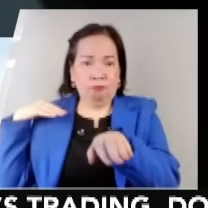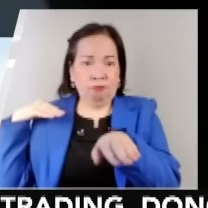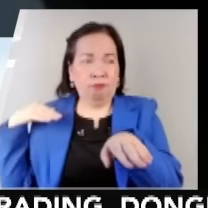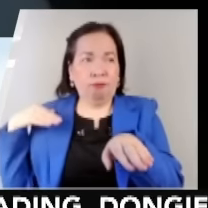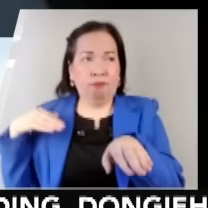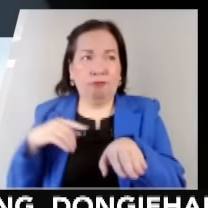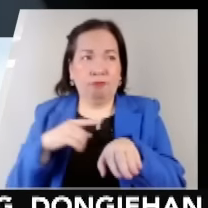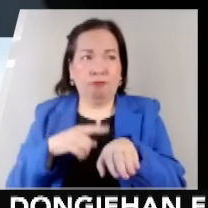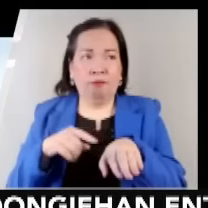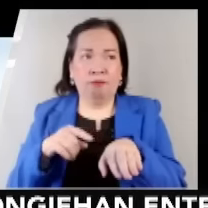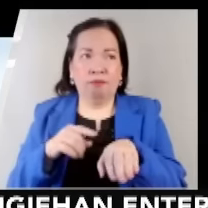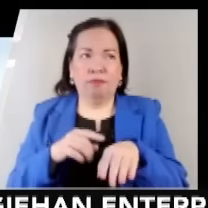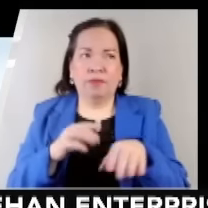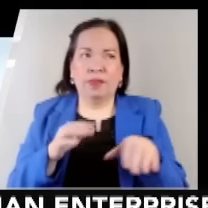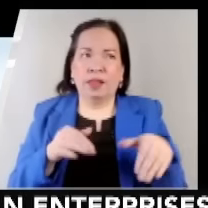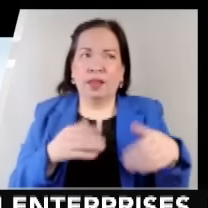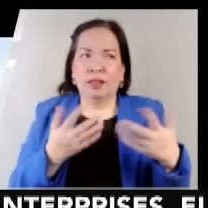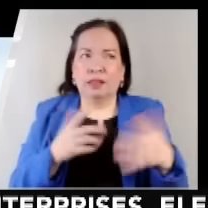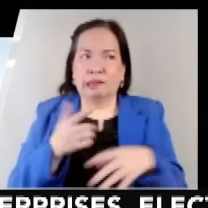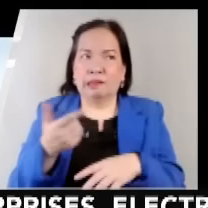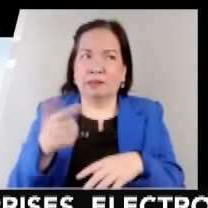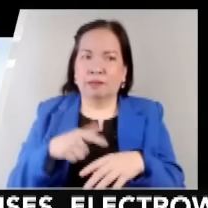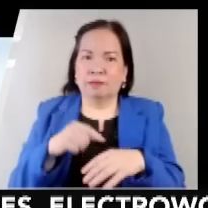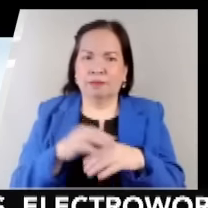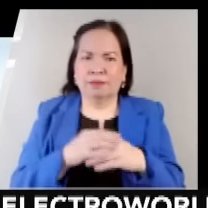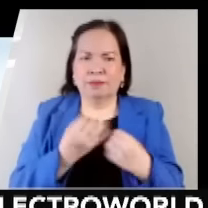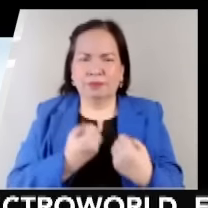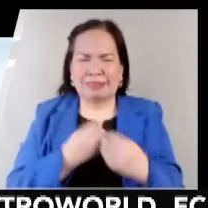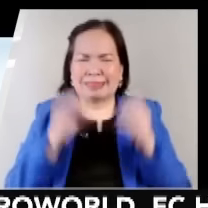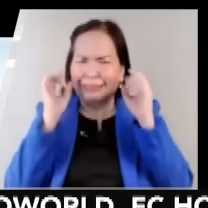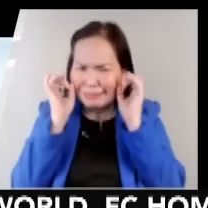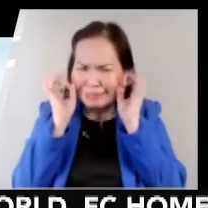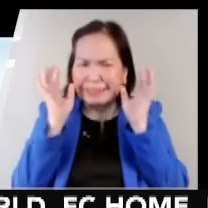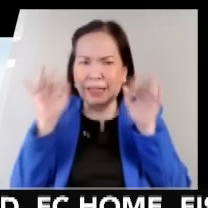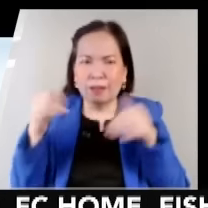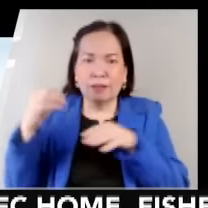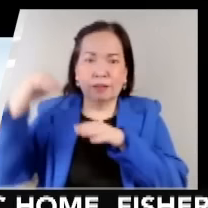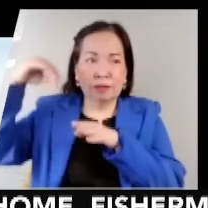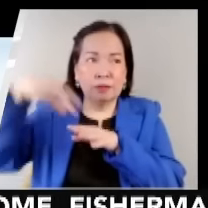kanan Sabi ko parang kaya naman Dian diyan m b hanggang